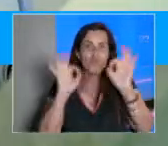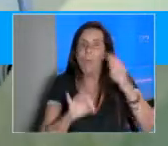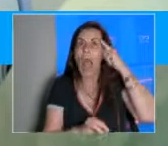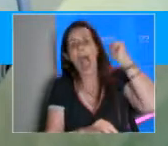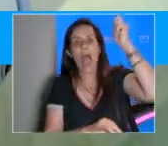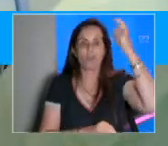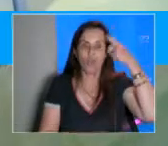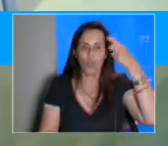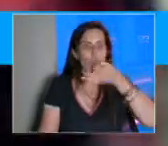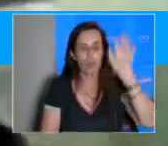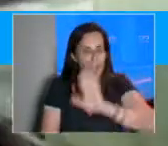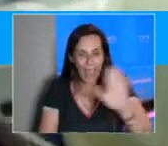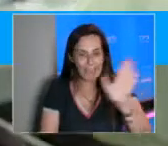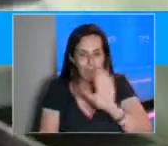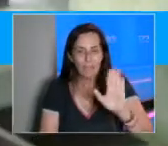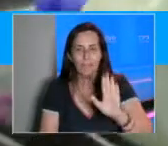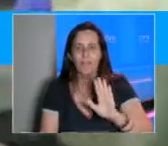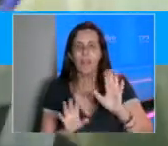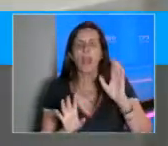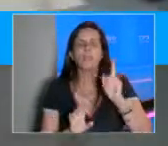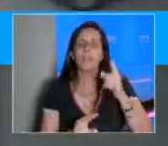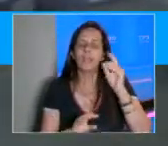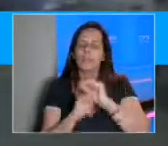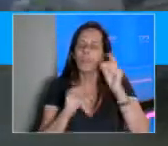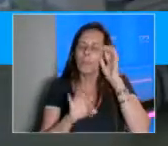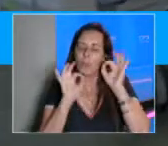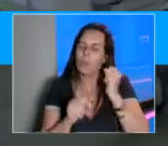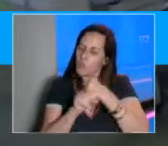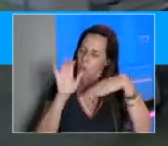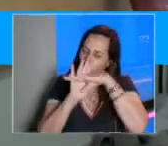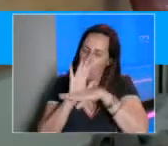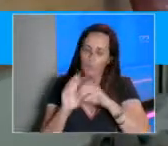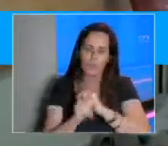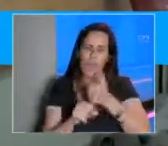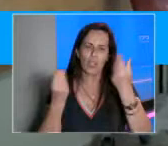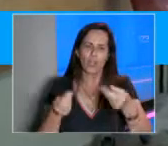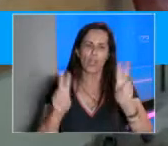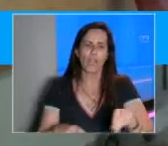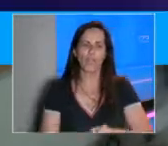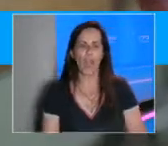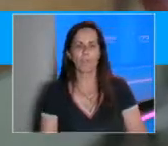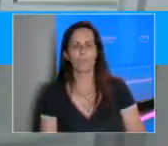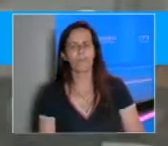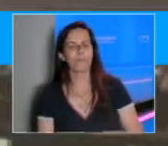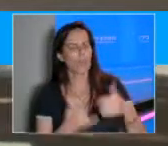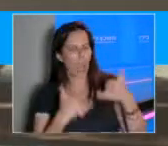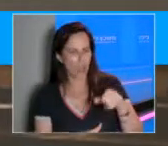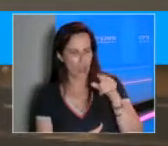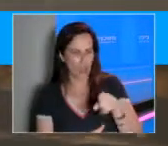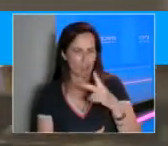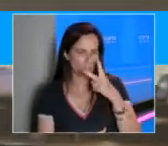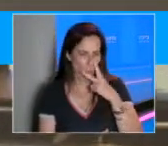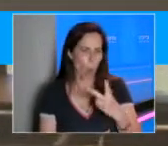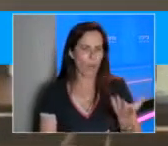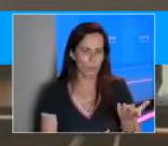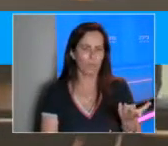שיודע יותר מאחרים. רק common sense, למלא הוראות ולעשות הכי טוב שאנחנו יכולים. פרופסור אפק, עכשיו כשאתה מסתכל